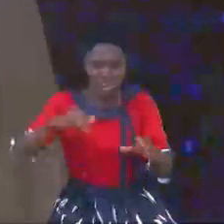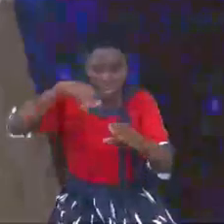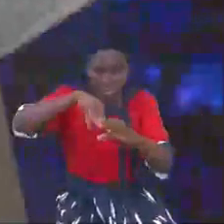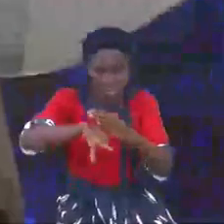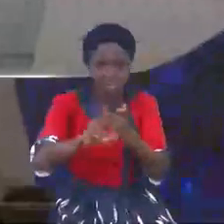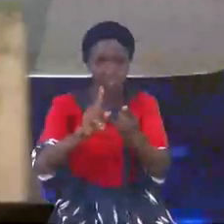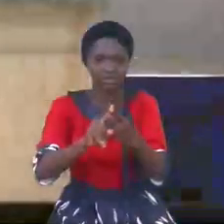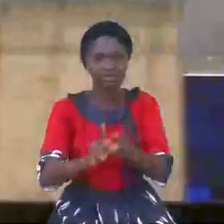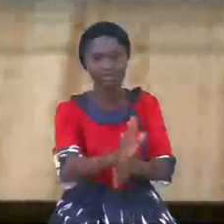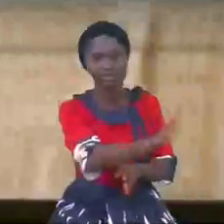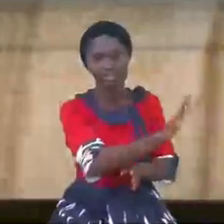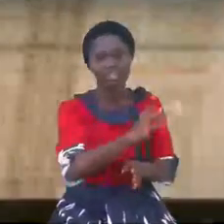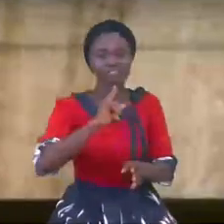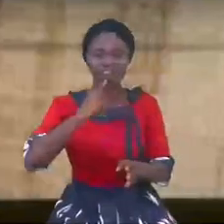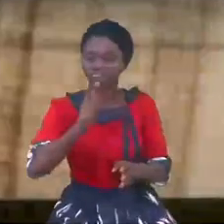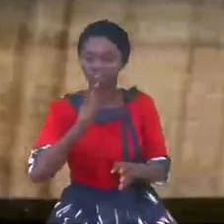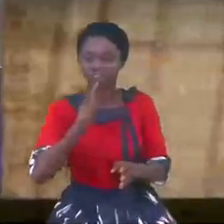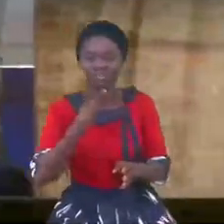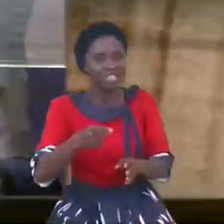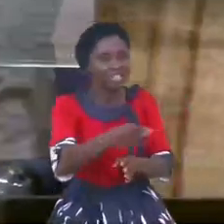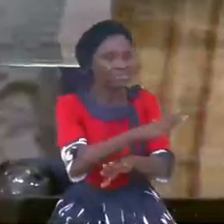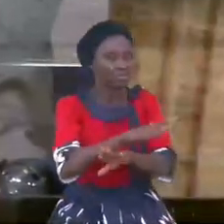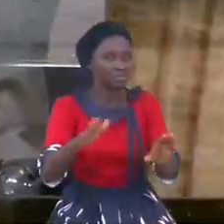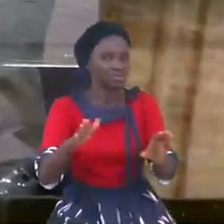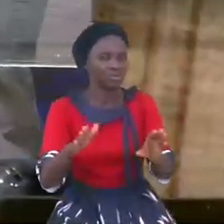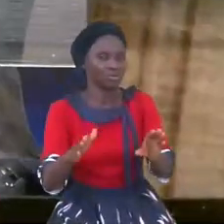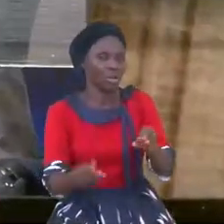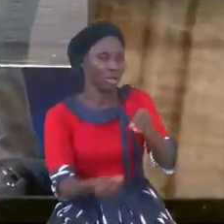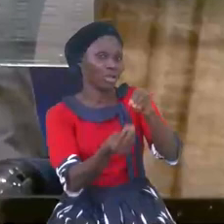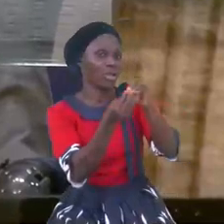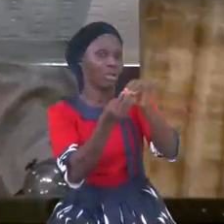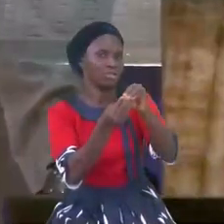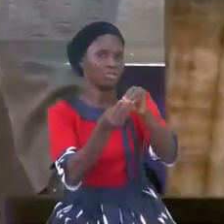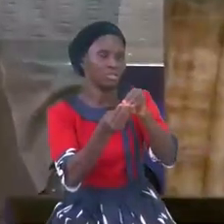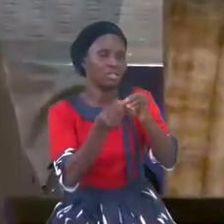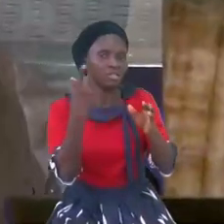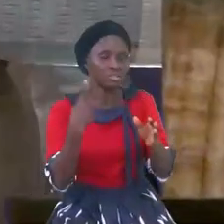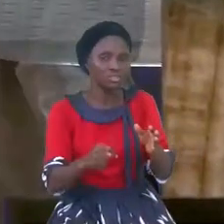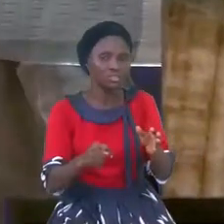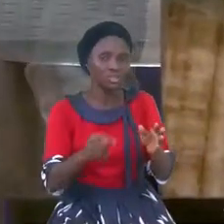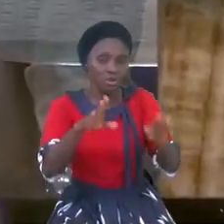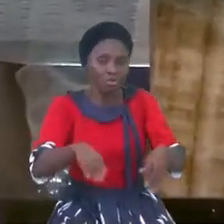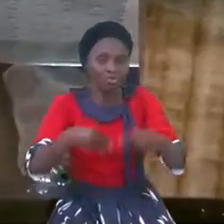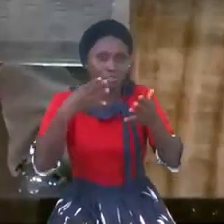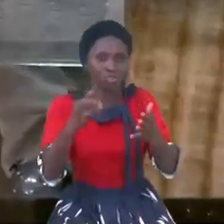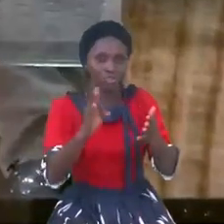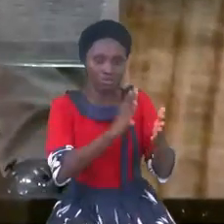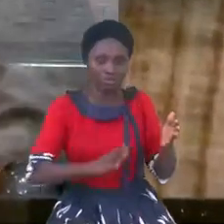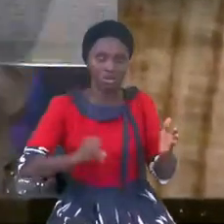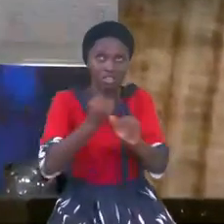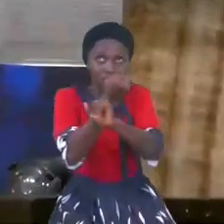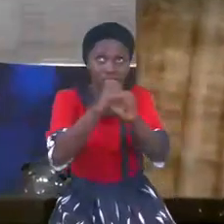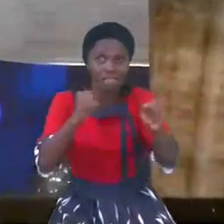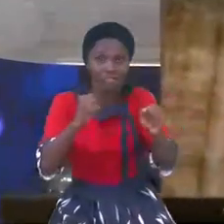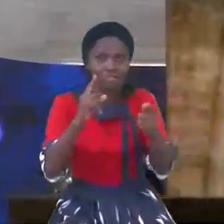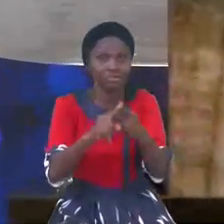Christ a pourvu le salut, mais ils n'ont pas amené la provision de Christ, son salut, à leur religion. Alors ils sont